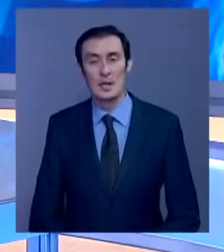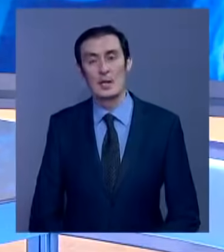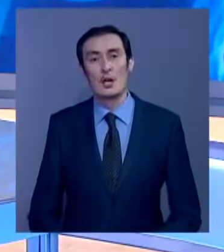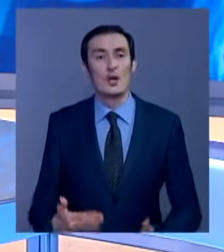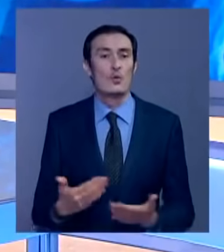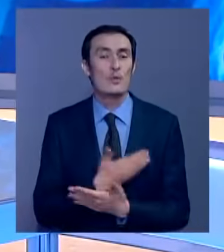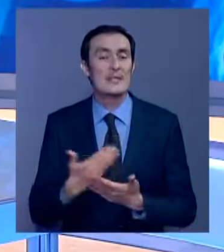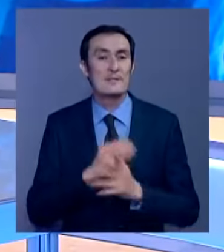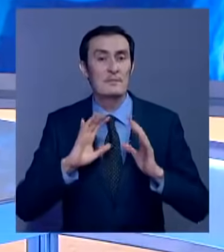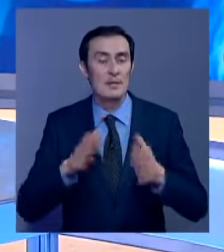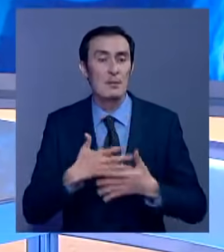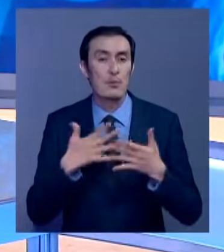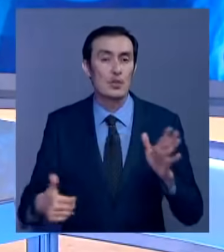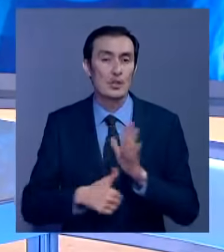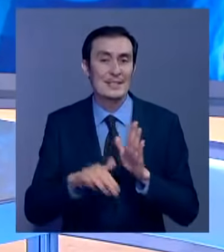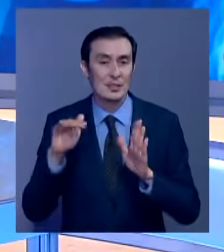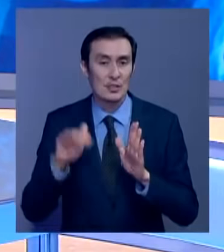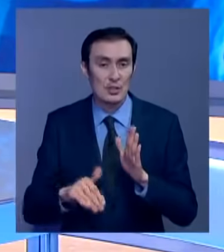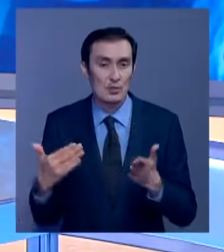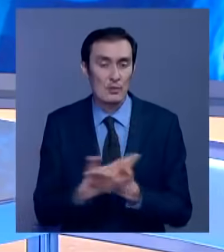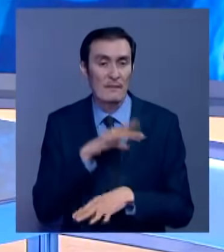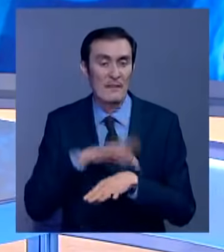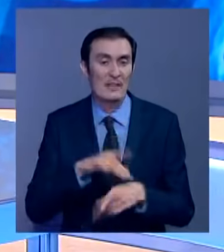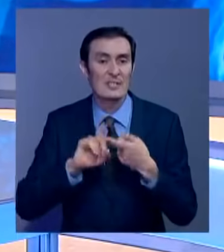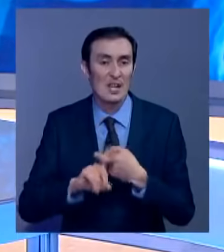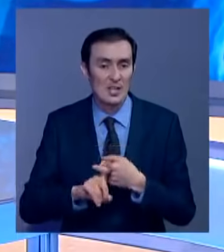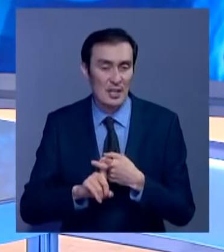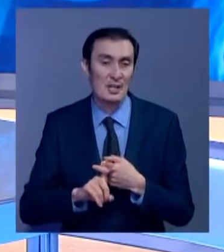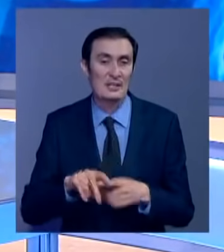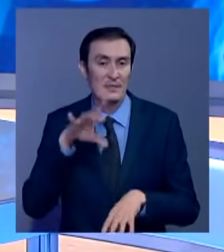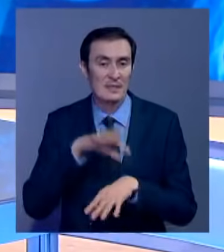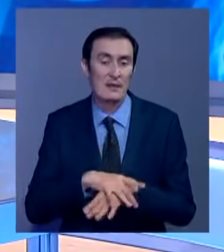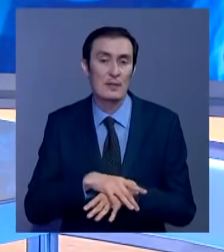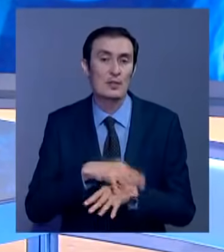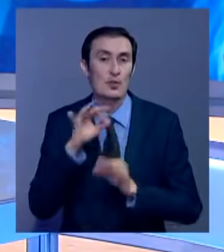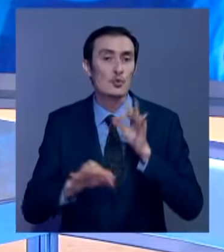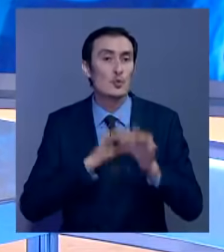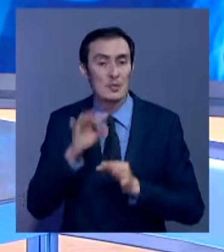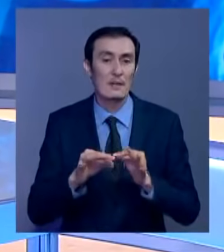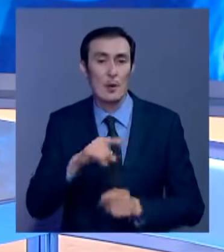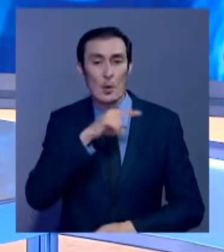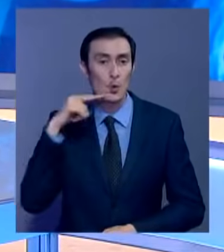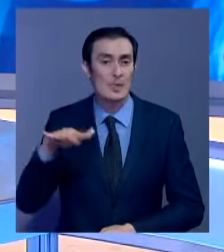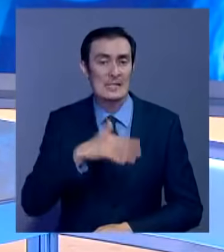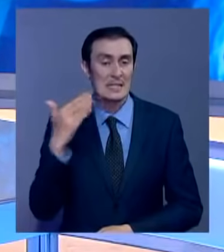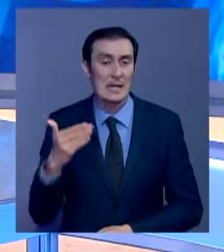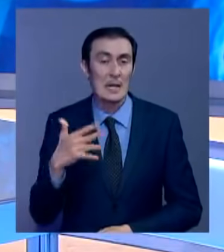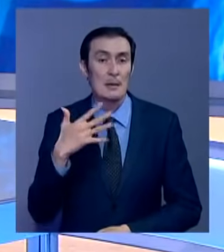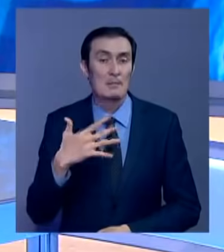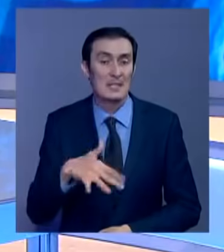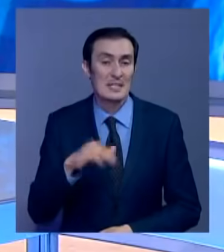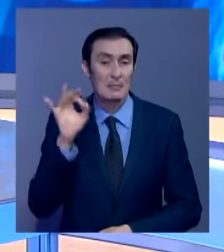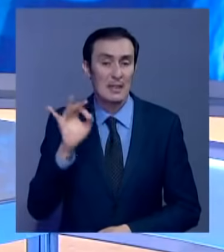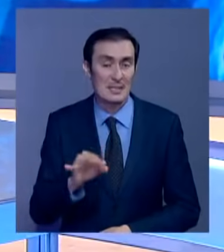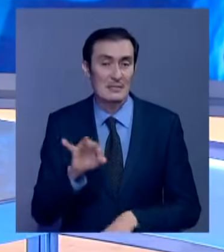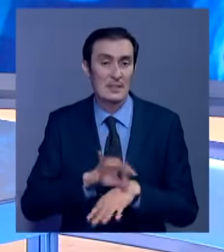К тому, что происходит в мире, более 6 тысяч новых случаев заражения коронавирусом зафиксировали за сутки в России. Почти у половины новых